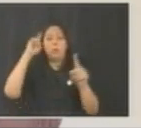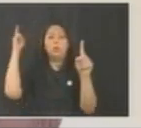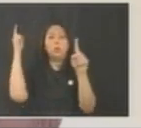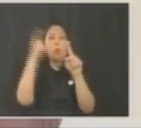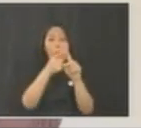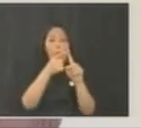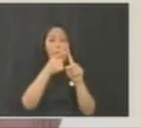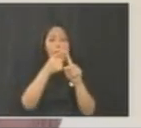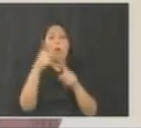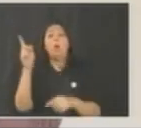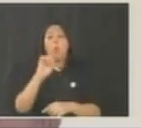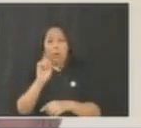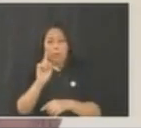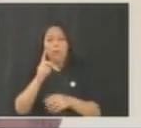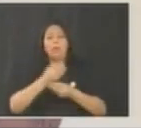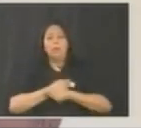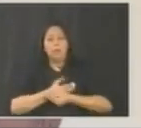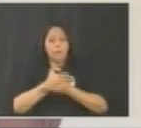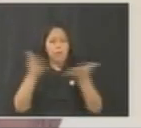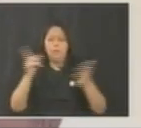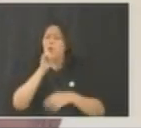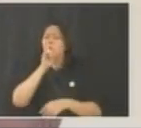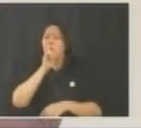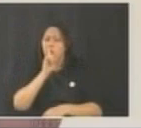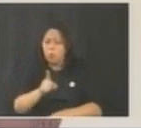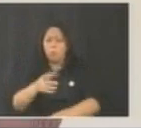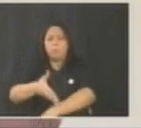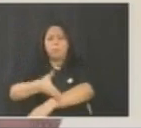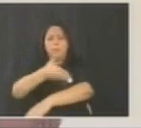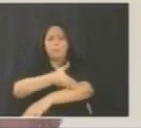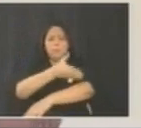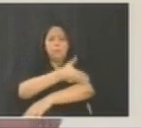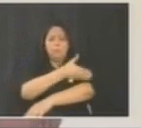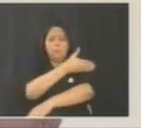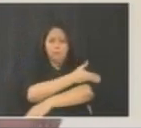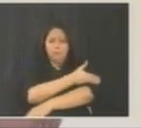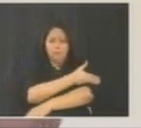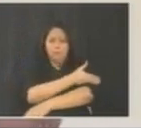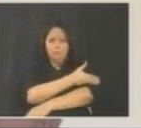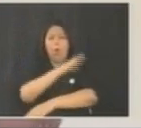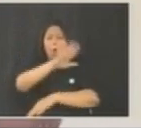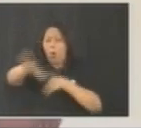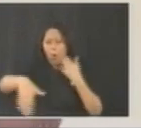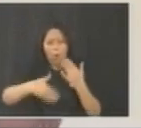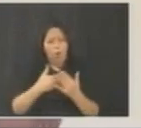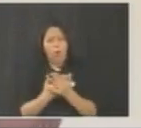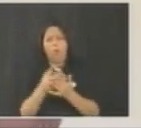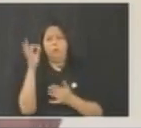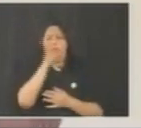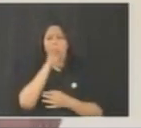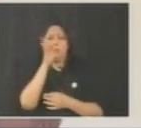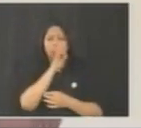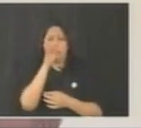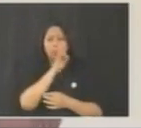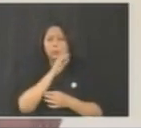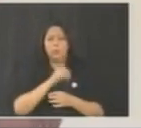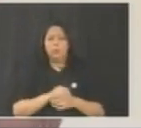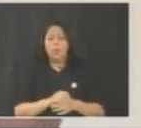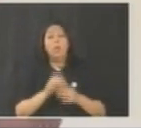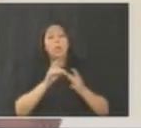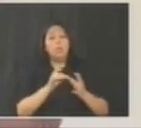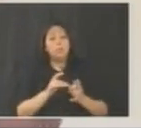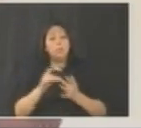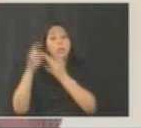ang mabigyan ng tunay na kaunlaran ang ating mga kababayan, lalo na ang